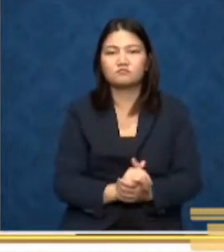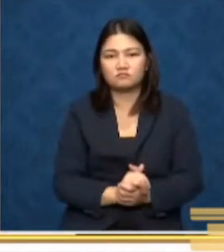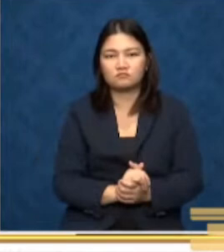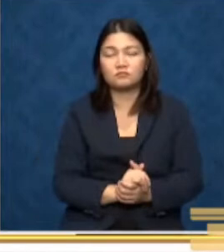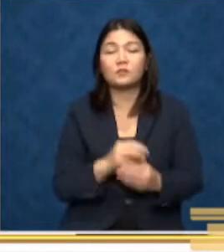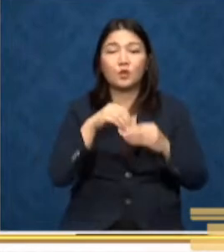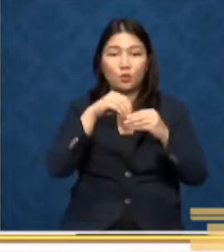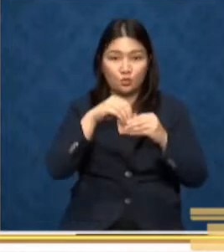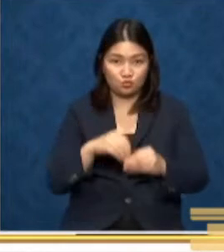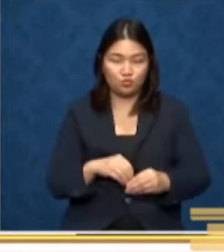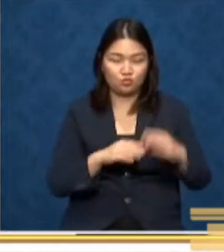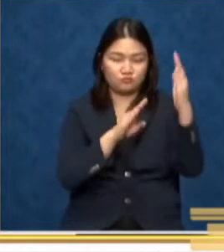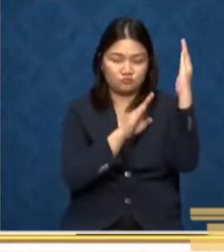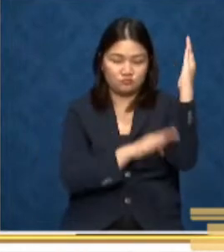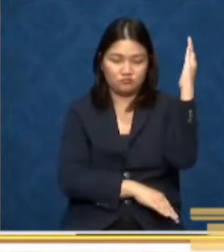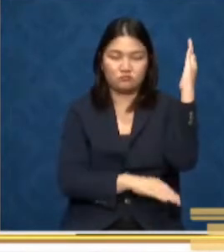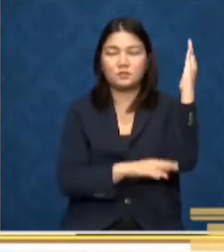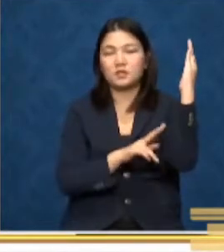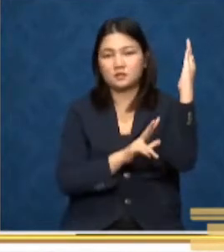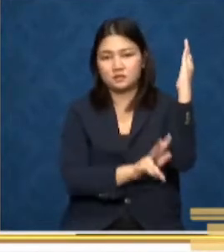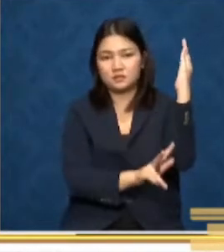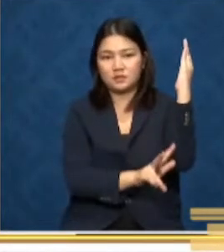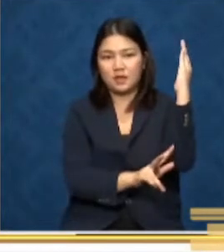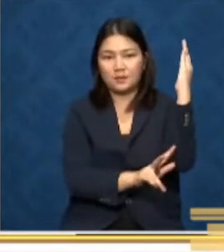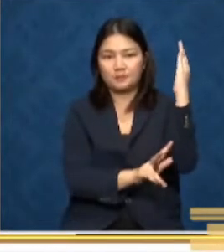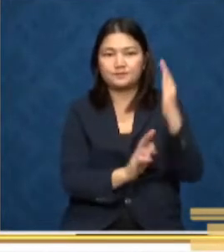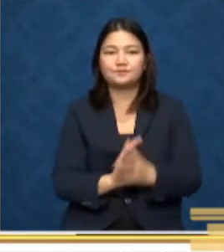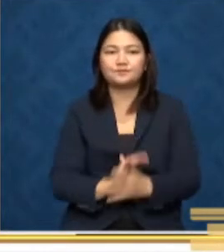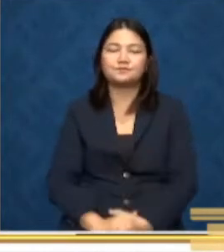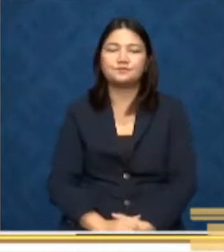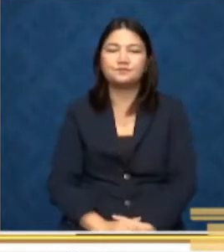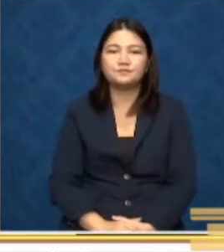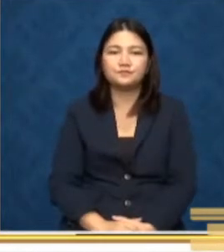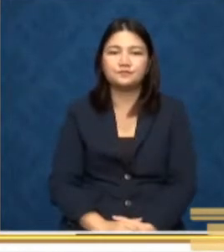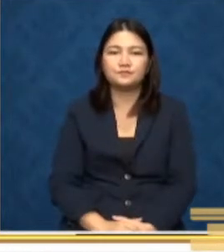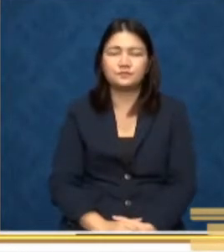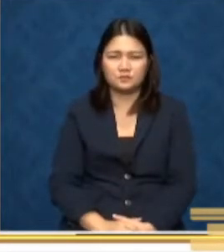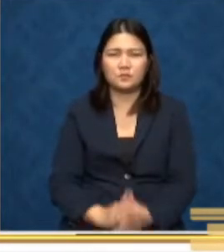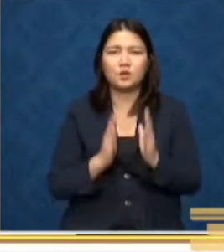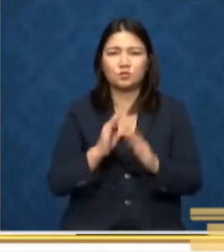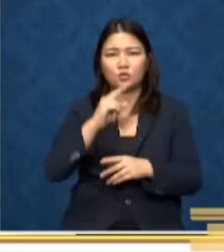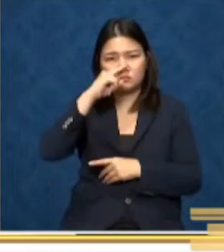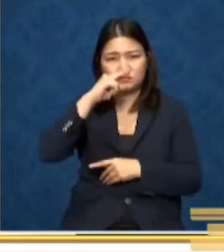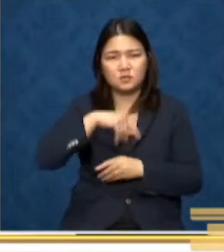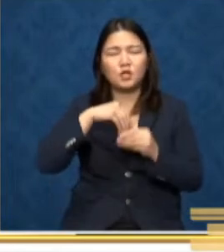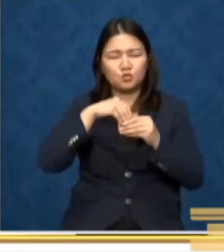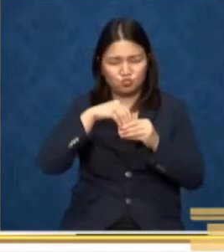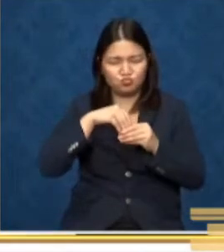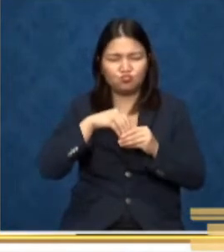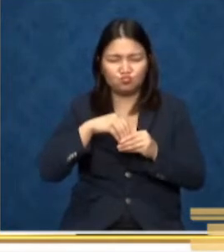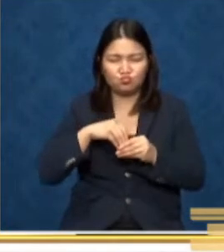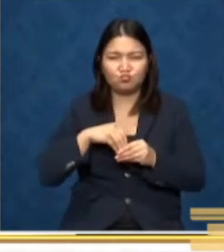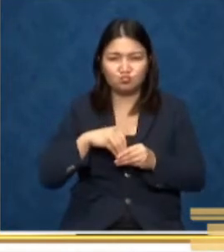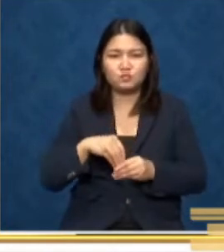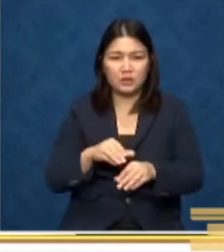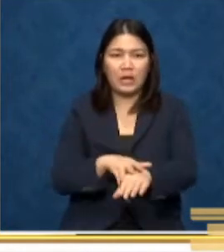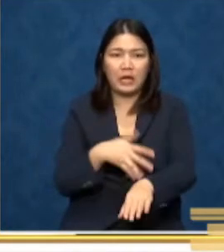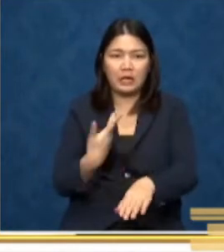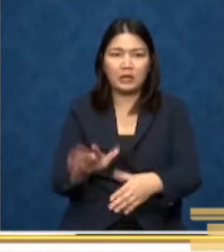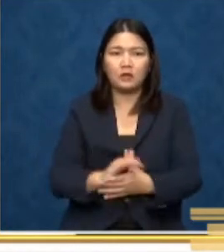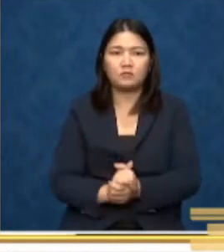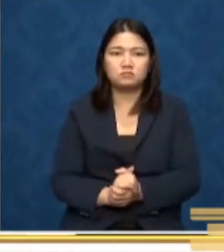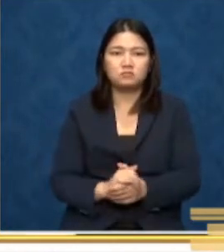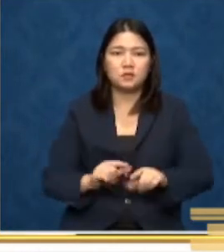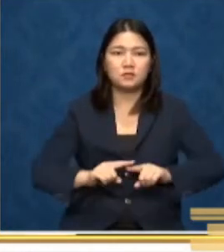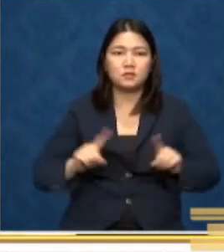อยู่ใน3จังหวัดชายแดนใต้เขาเป็นคนไทยมานานครับแต่เป็นคนไทย